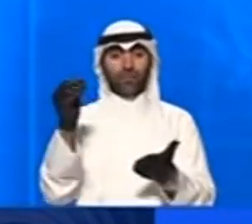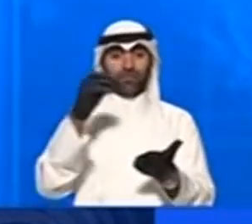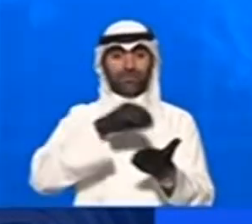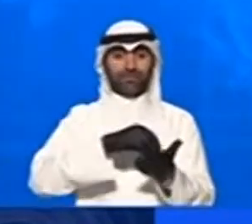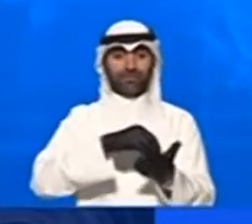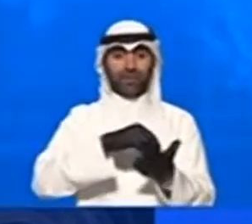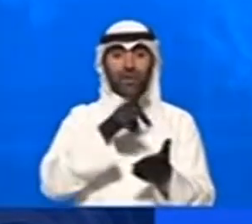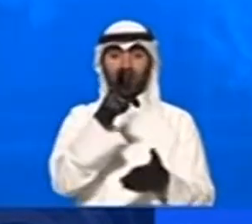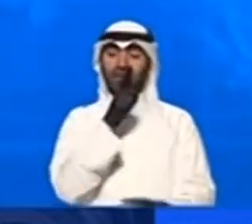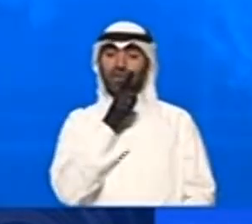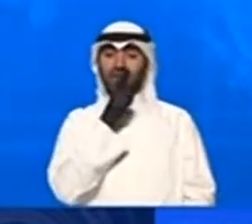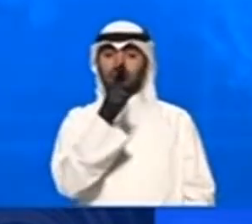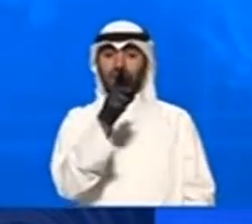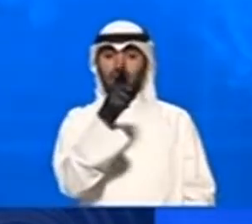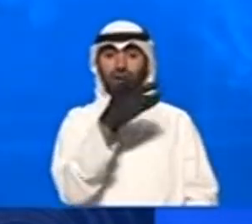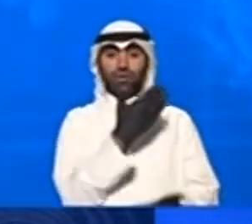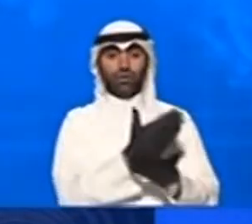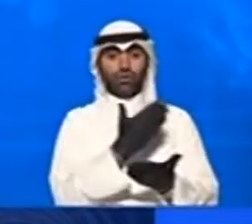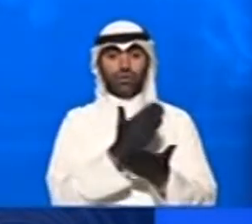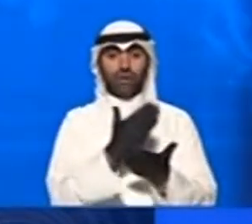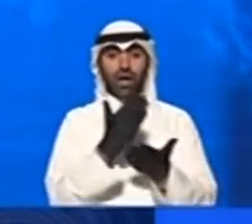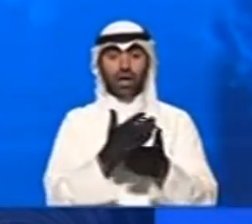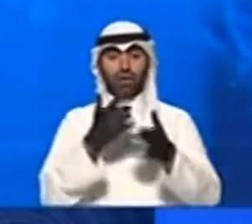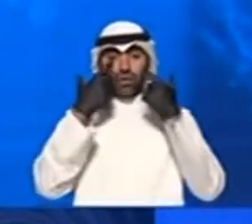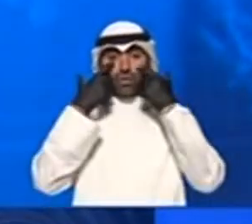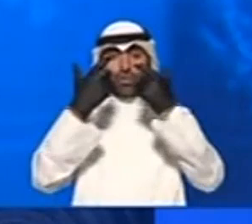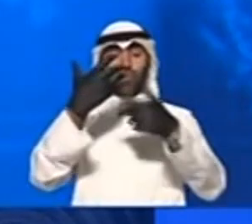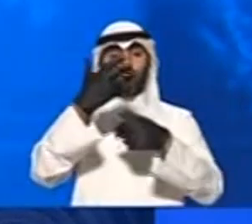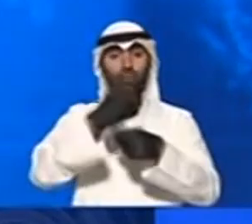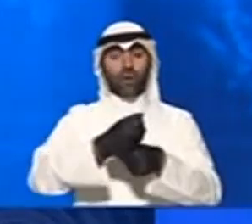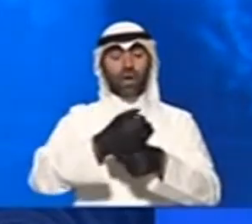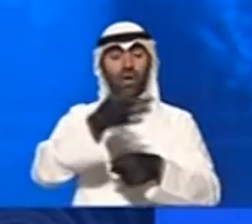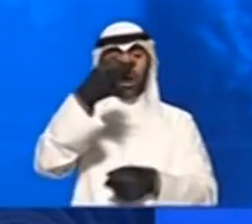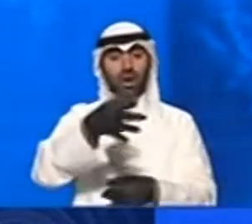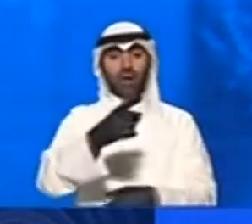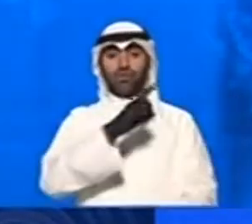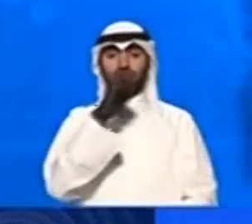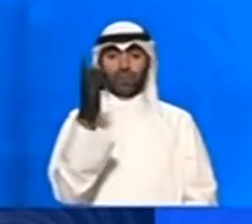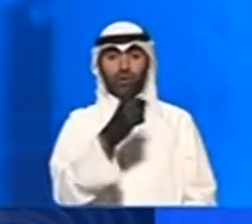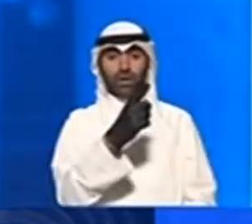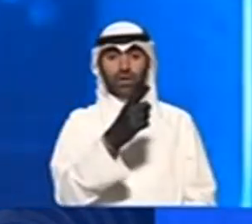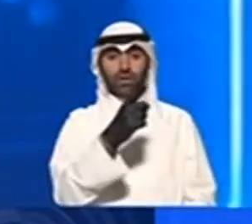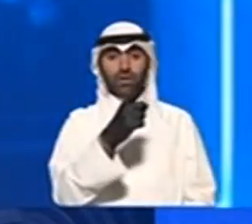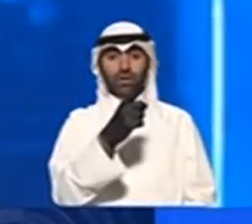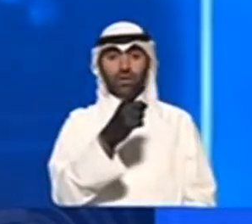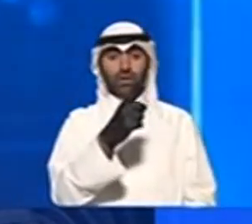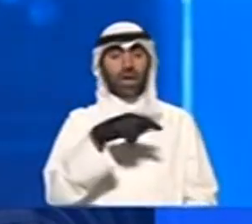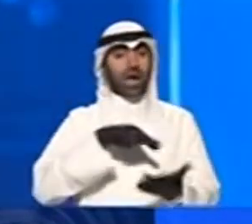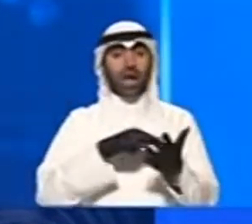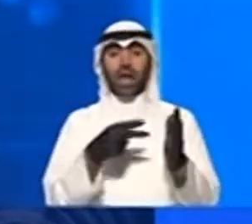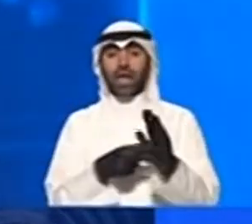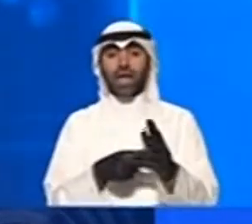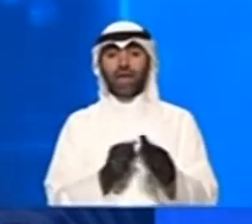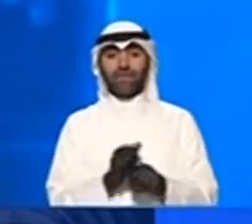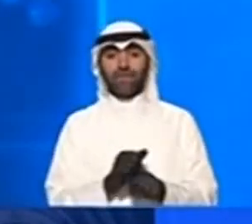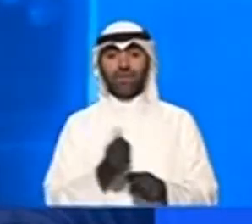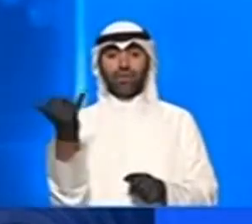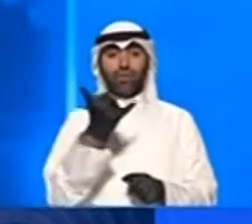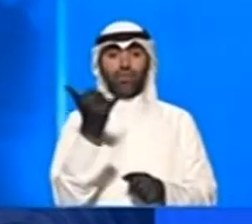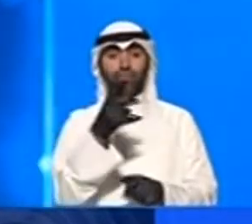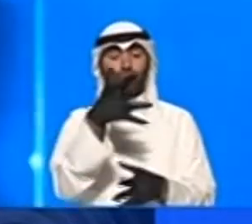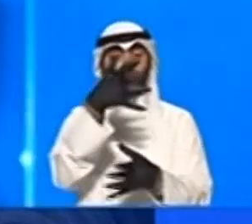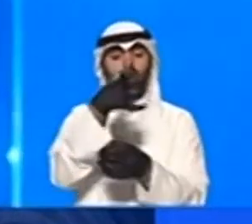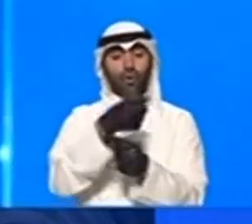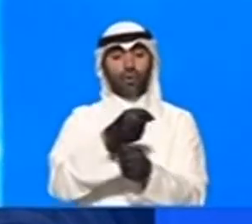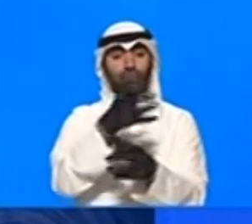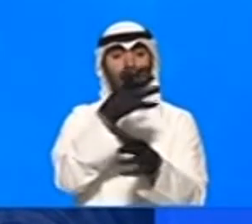الإجراءات الاحترازية والوقائية، ما هو المطلوب خلال الفترة المقبلة؟ كيف يمكن أن يقي الشخص نفسه من